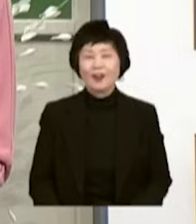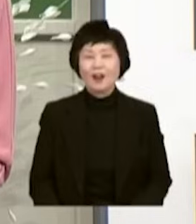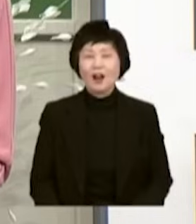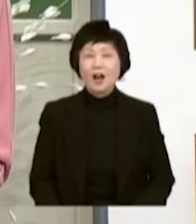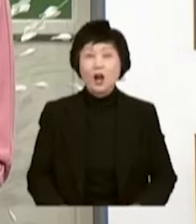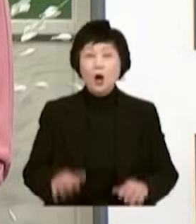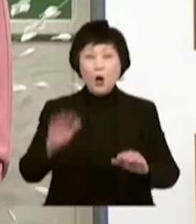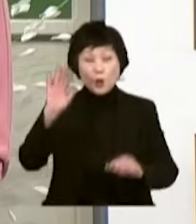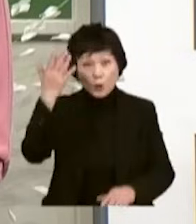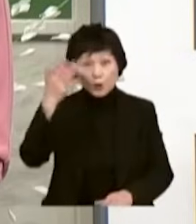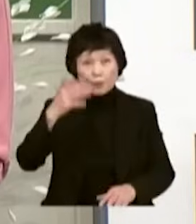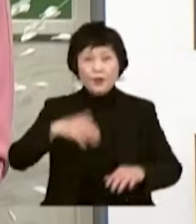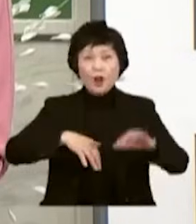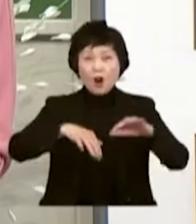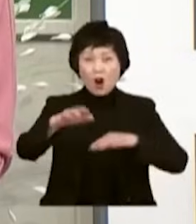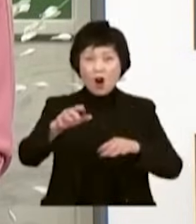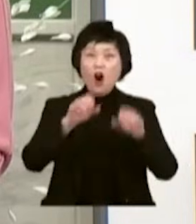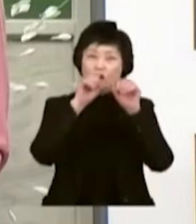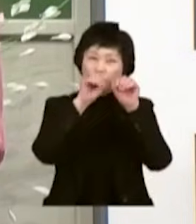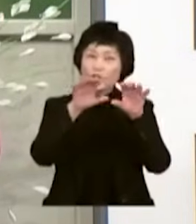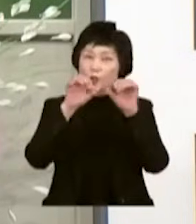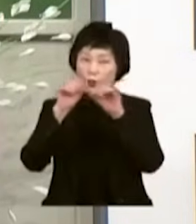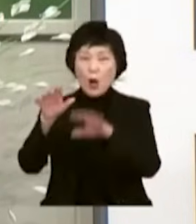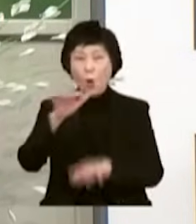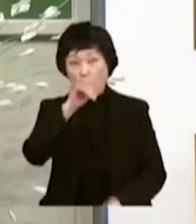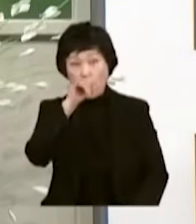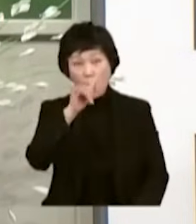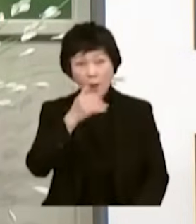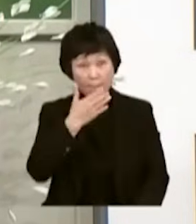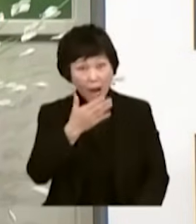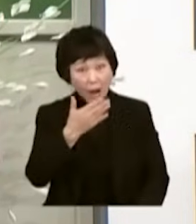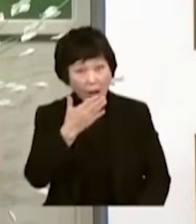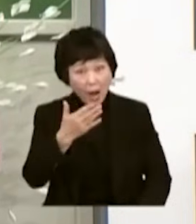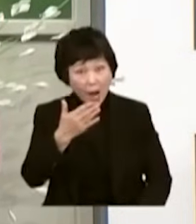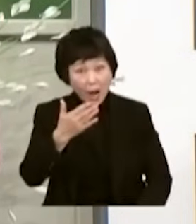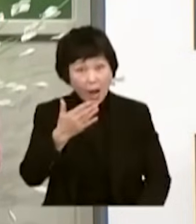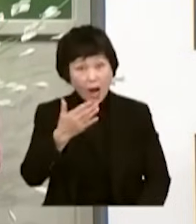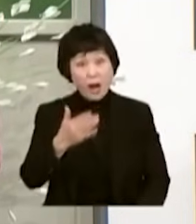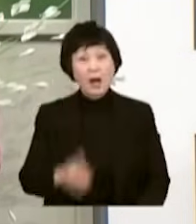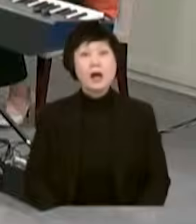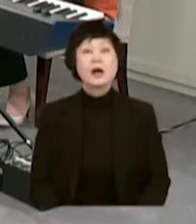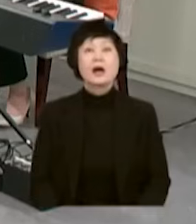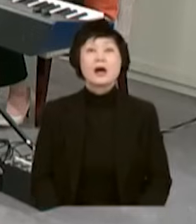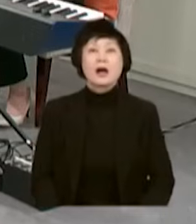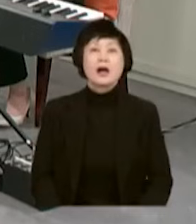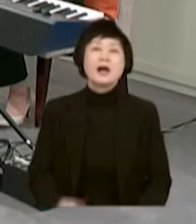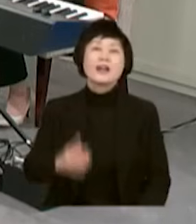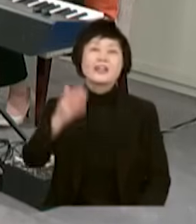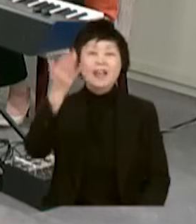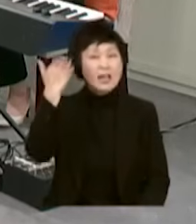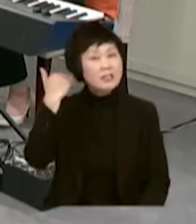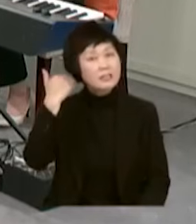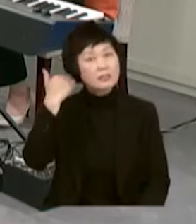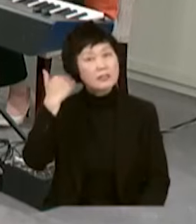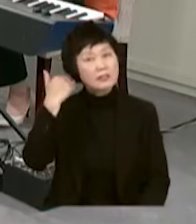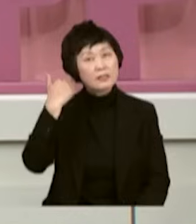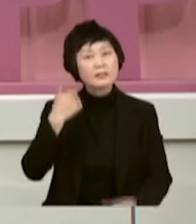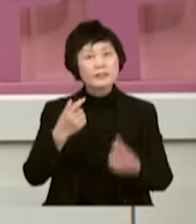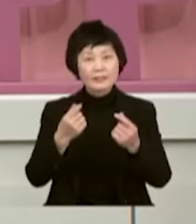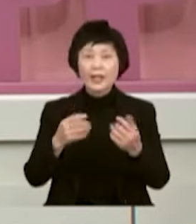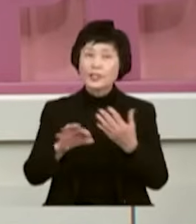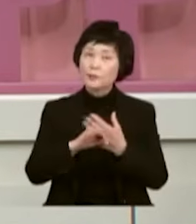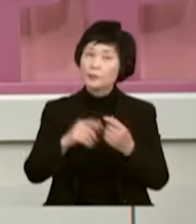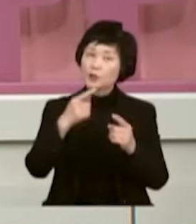예. 요즘도 노방전도 하신대요. 아니 근데 노방전도가 네. 가능해요? 요즘도 하신다고요? 아, 그때 네. 그 당시로서는